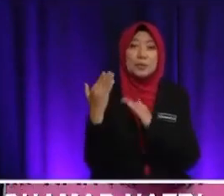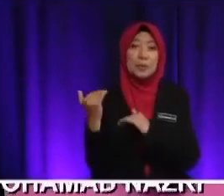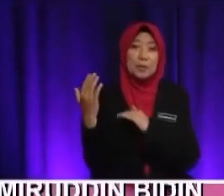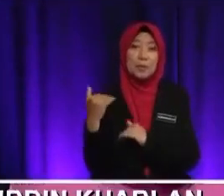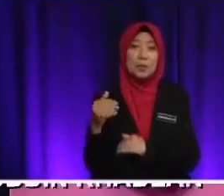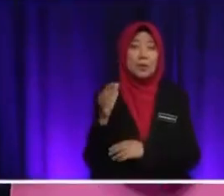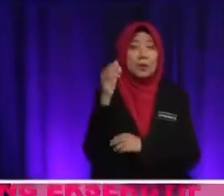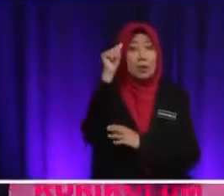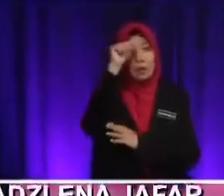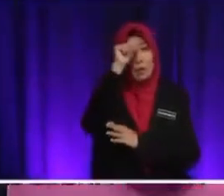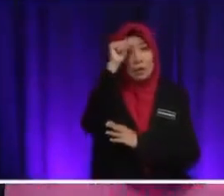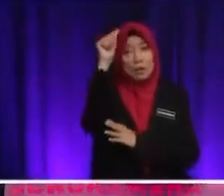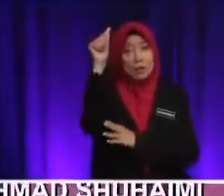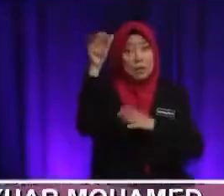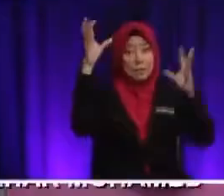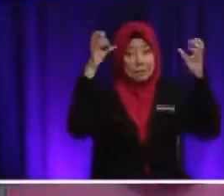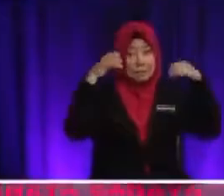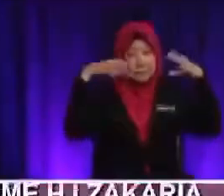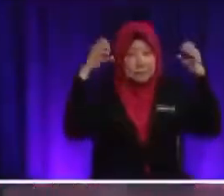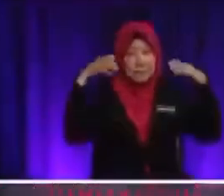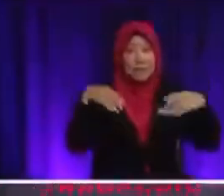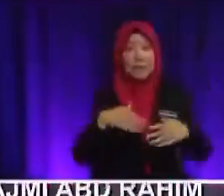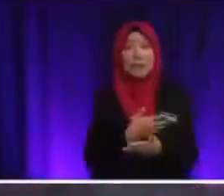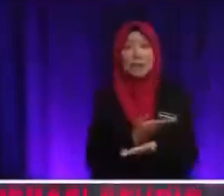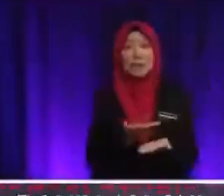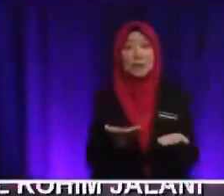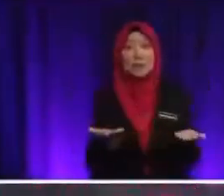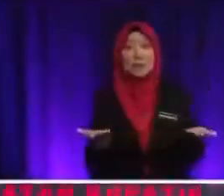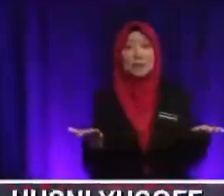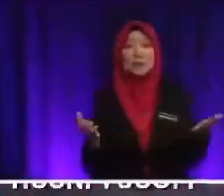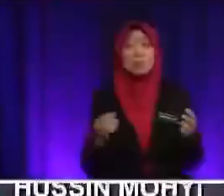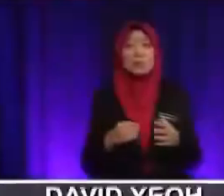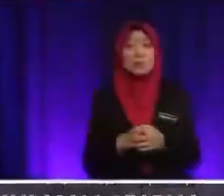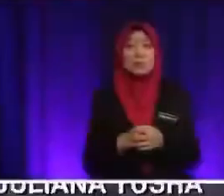semoga Allah berkatimu.